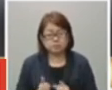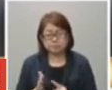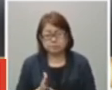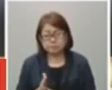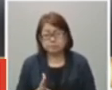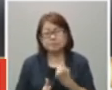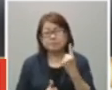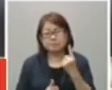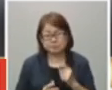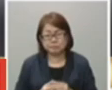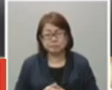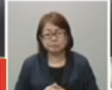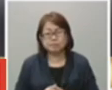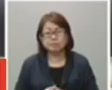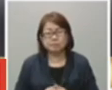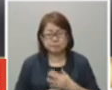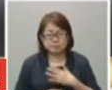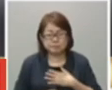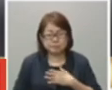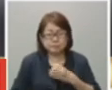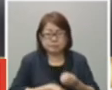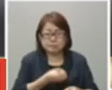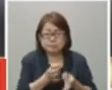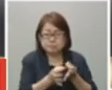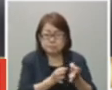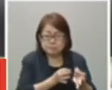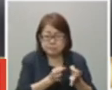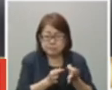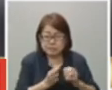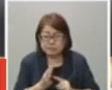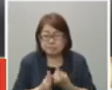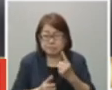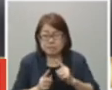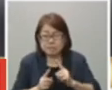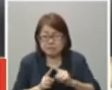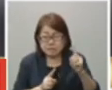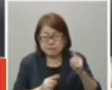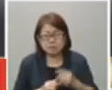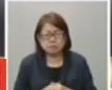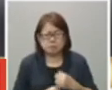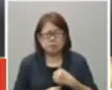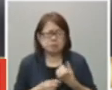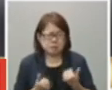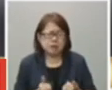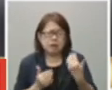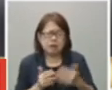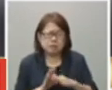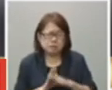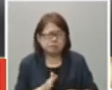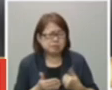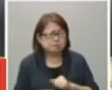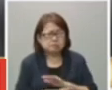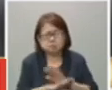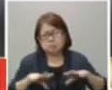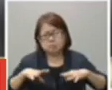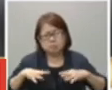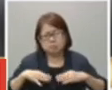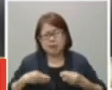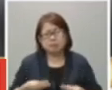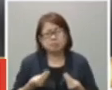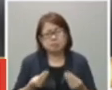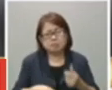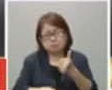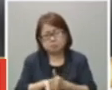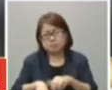กที่ผมอภิปรายเรื่องแรกนะครับแค่นี้ผมก็ไม่ไว้วางใจให้ท่านบริหารประเทศต่อไปได้ครับ